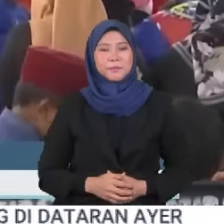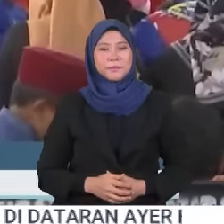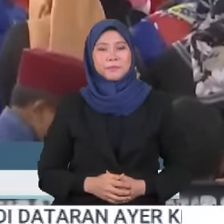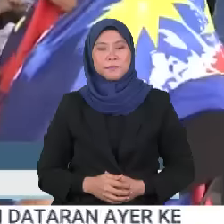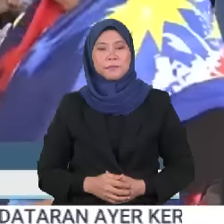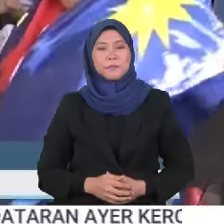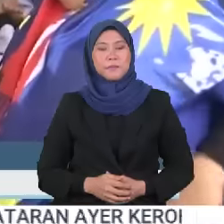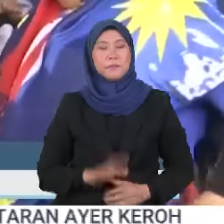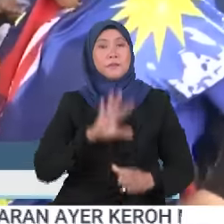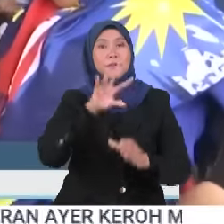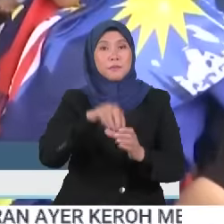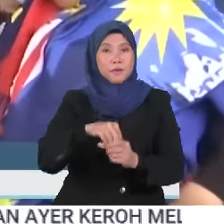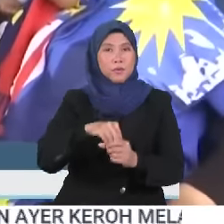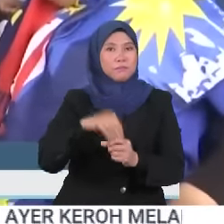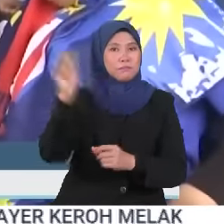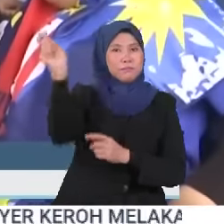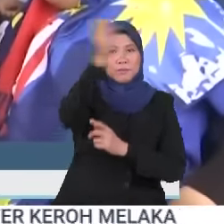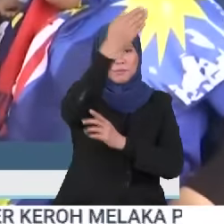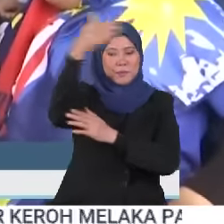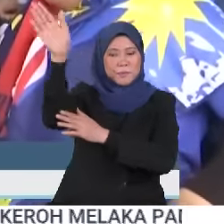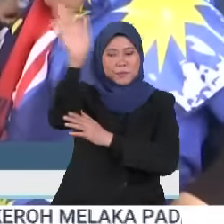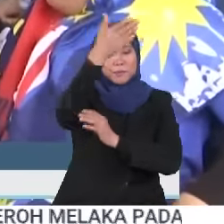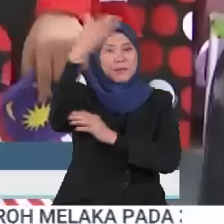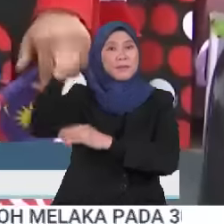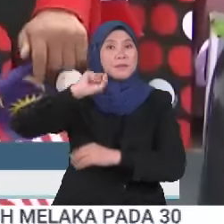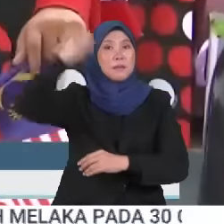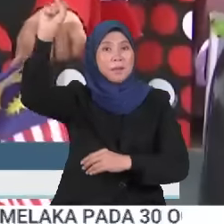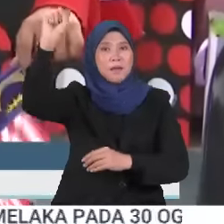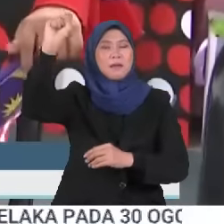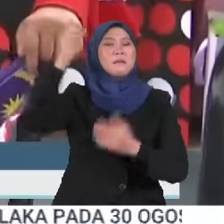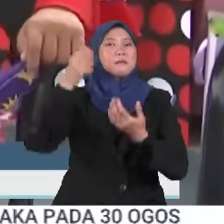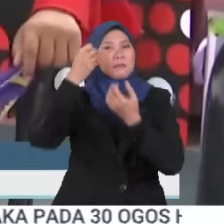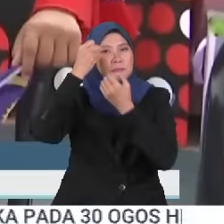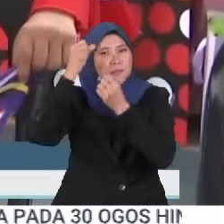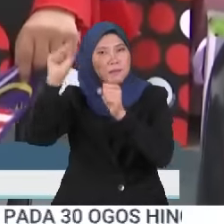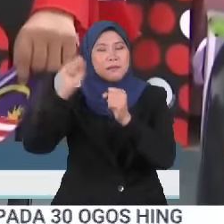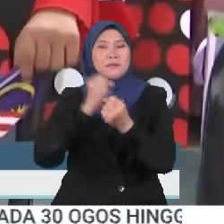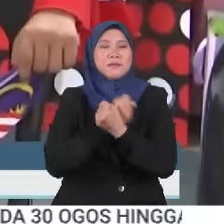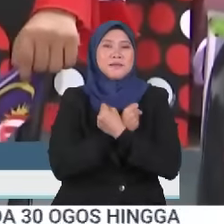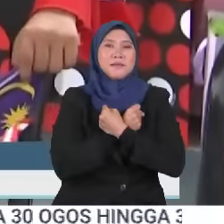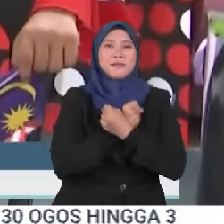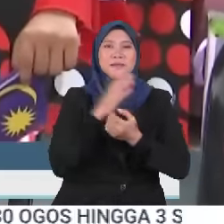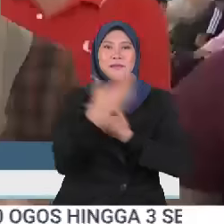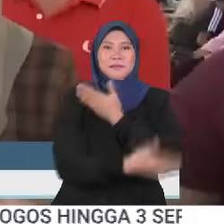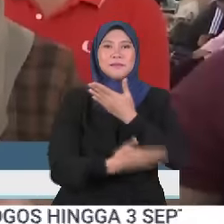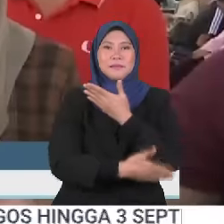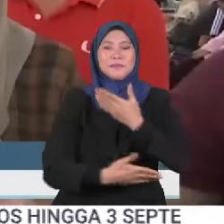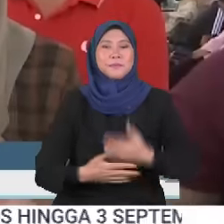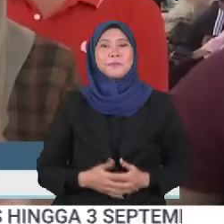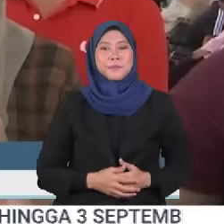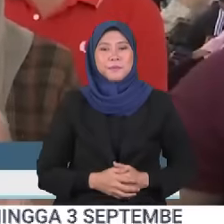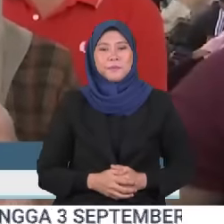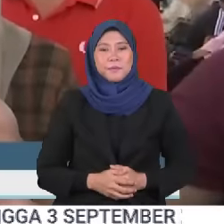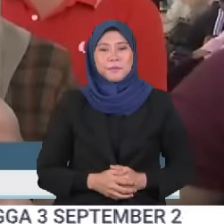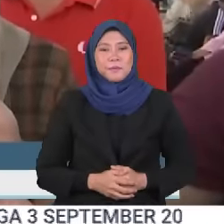ini termasuklah mengibar jalur Gemilang dan bendera Saba sebagai lambang kesetiaan dan cintakan negara kalau kita lihat